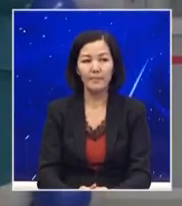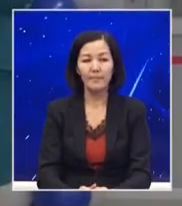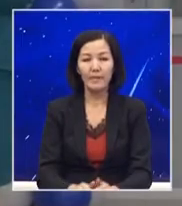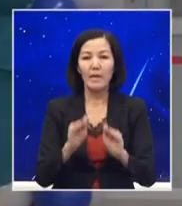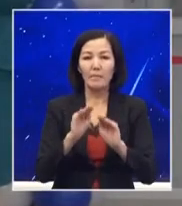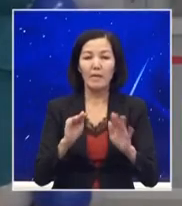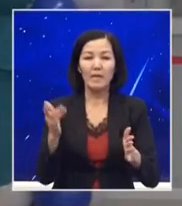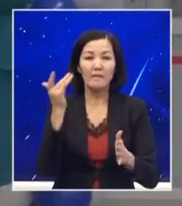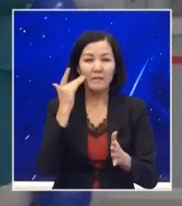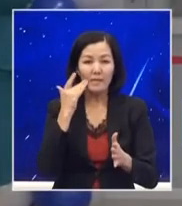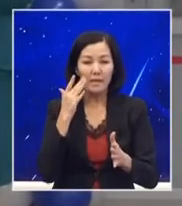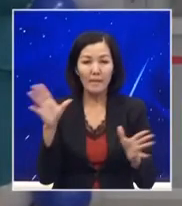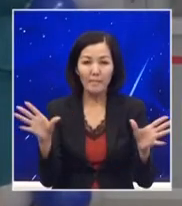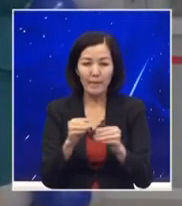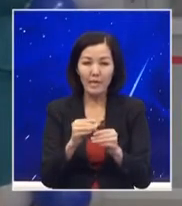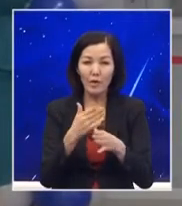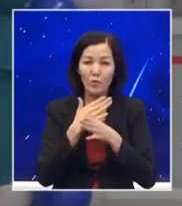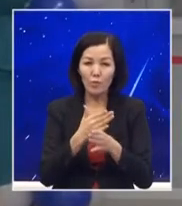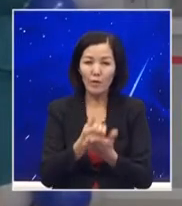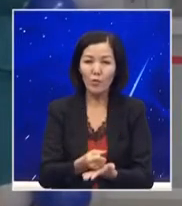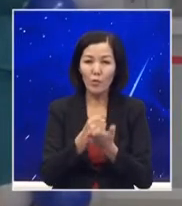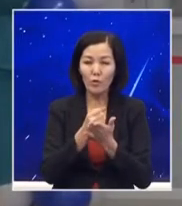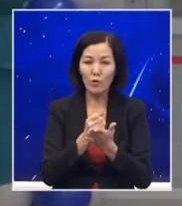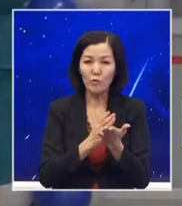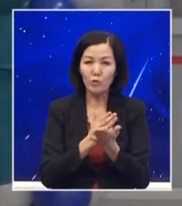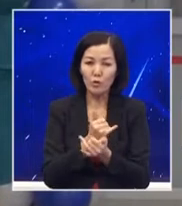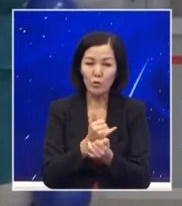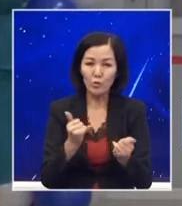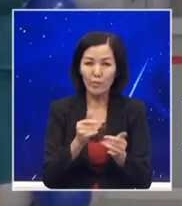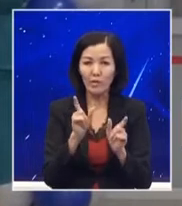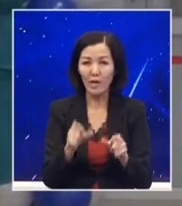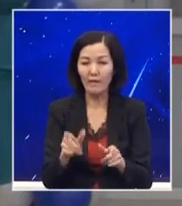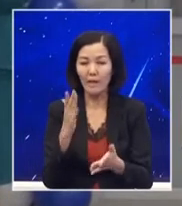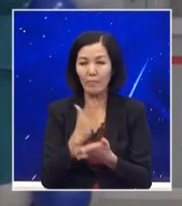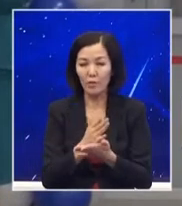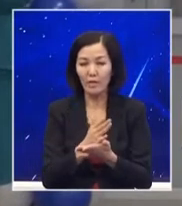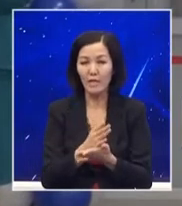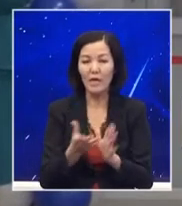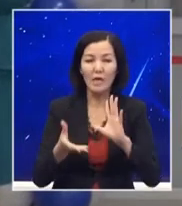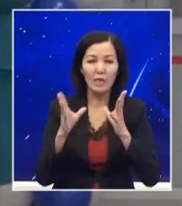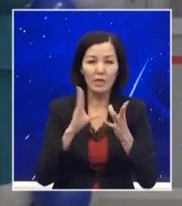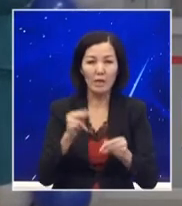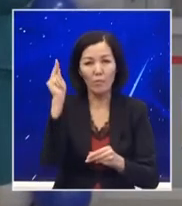Балалардың үнемі қасында жүретін педагог ассистенттері, тьютерлары болады. Яғни бала жалпы білім беретін